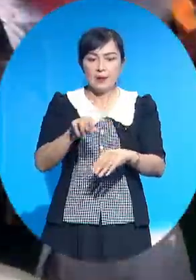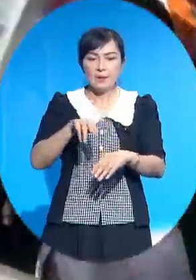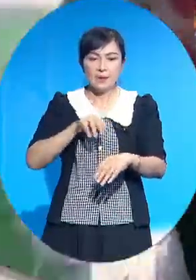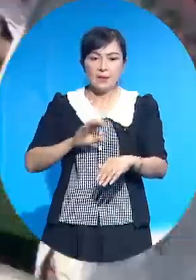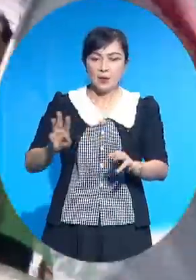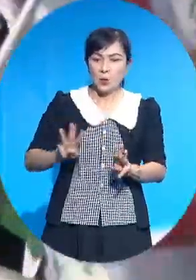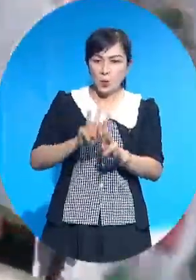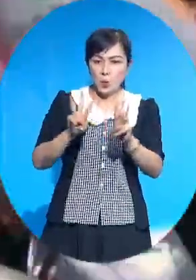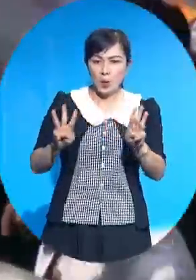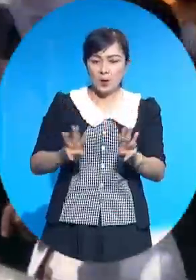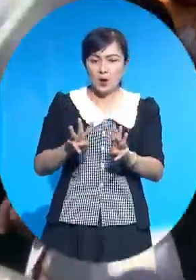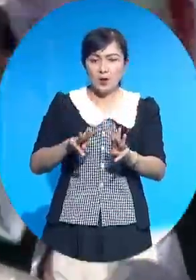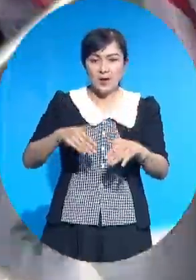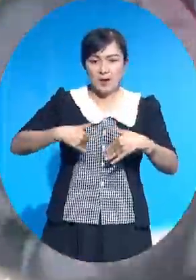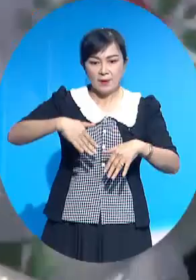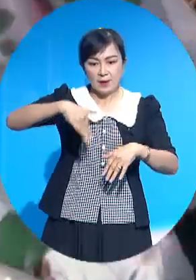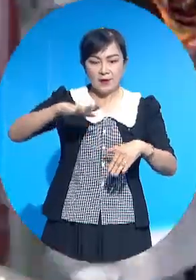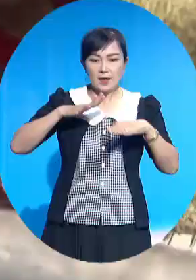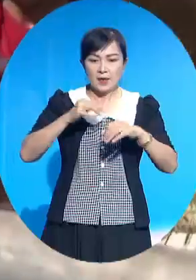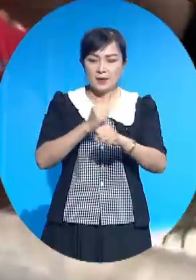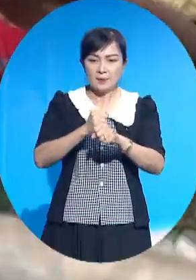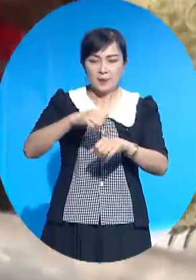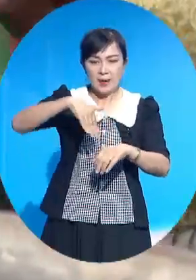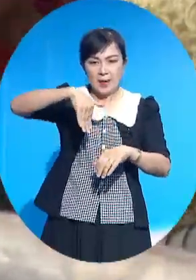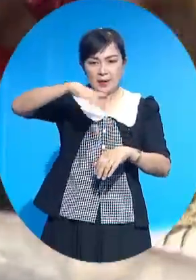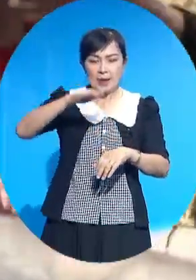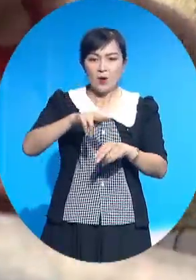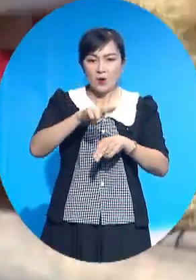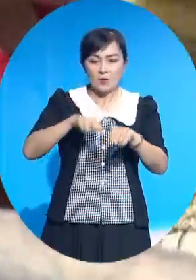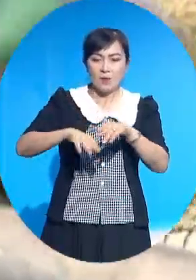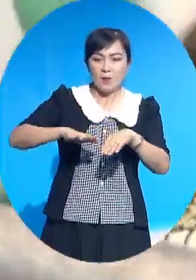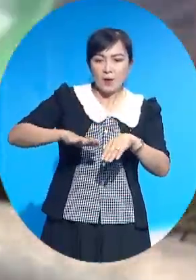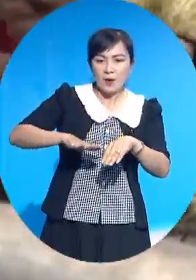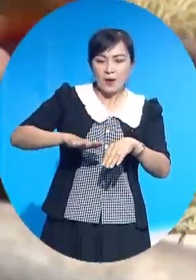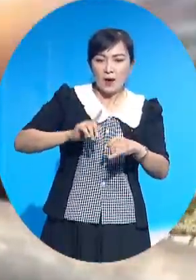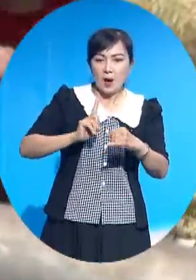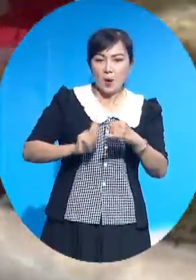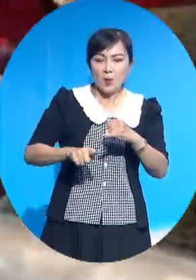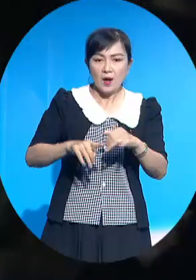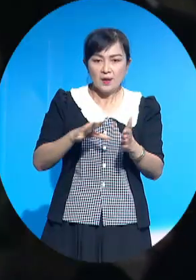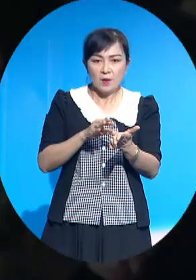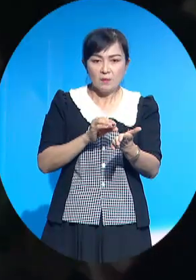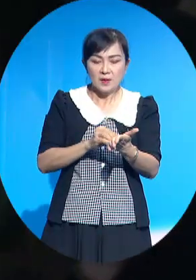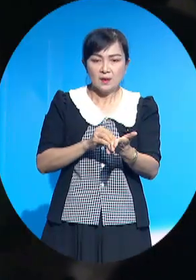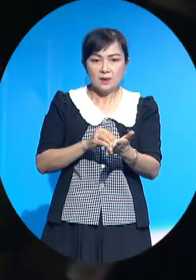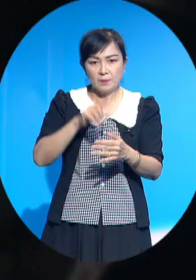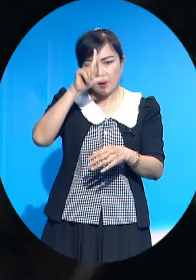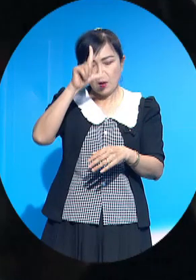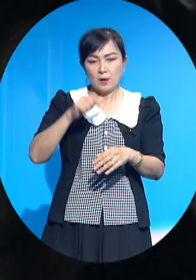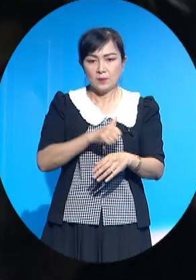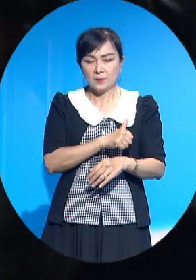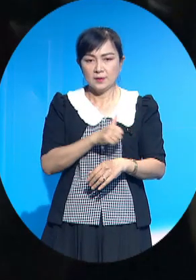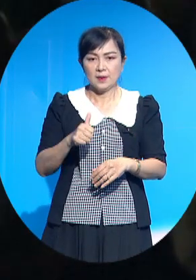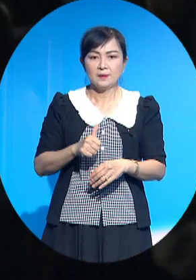Quốc hội làm phát tăng tỷ lệ thất nghiệp cao do công tác khắc phục hậu quả của thảm họa động đất là những mối quan tâm chính của các cử tri